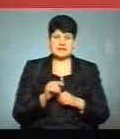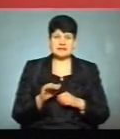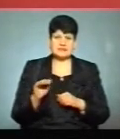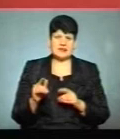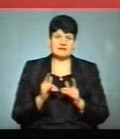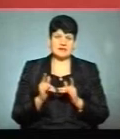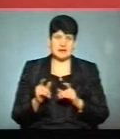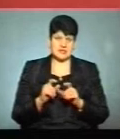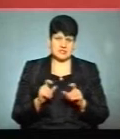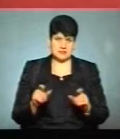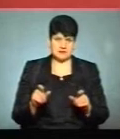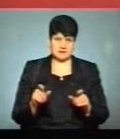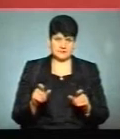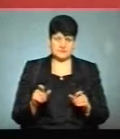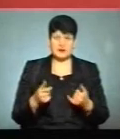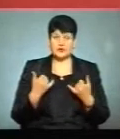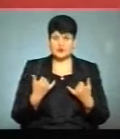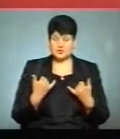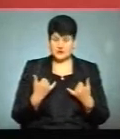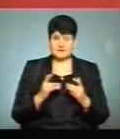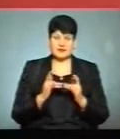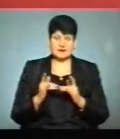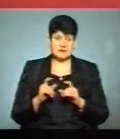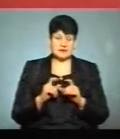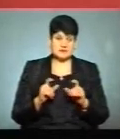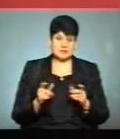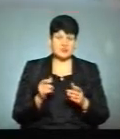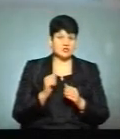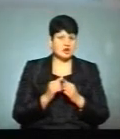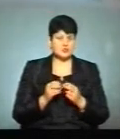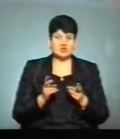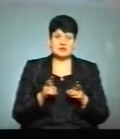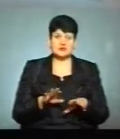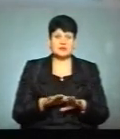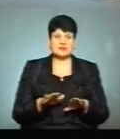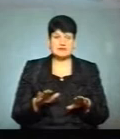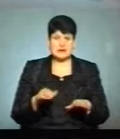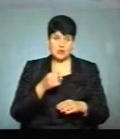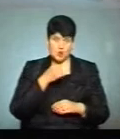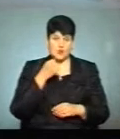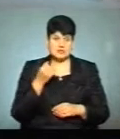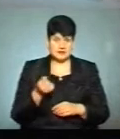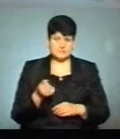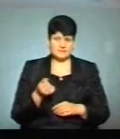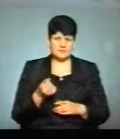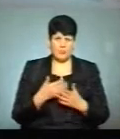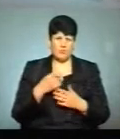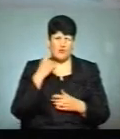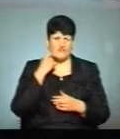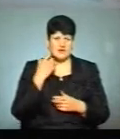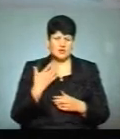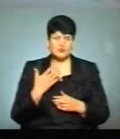інтернатних закладах. На сьогодні в інтернатних закладах часто залишаються такі діти, які дорослі. Ну, тобто по віку, і